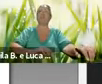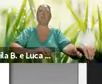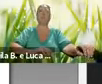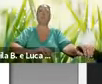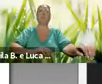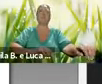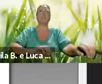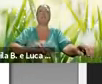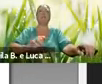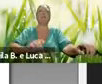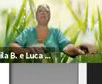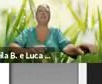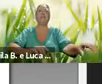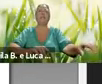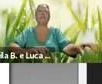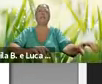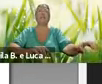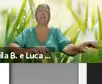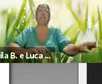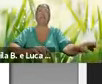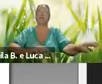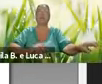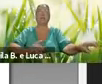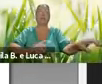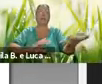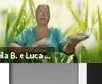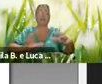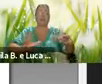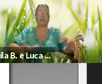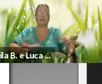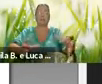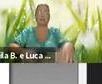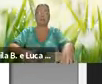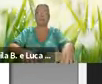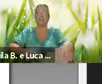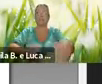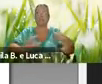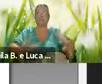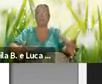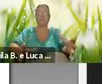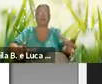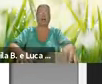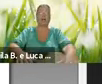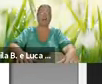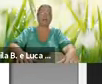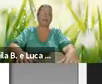il ruolo di preziose bobine di induzione, che è a dimestichezza